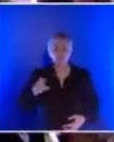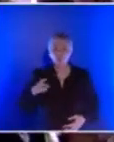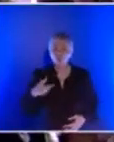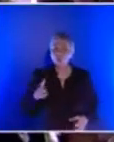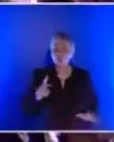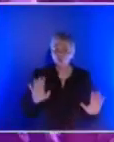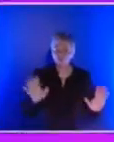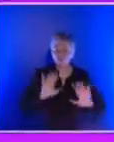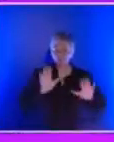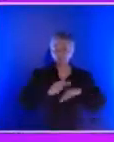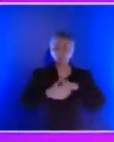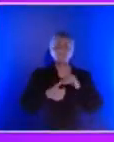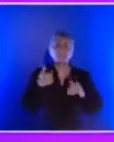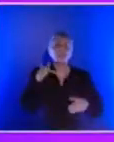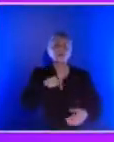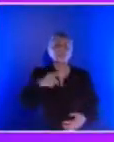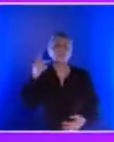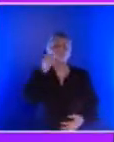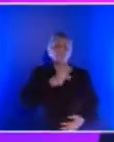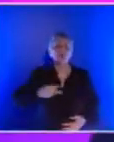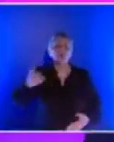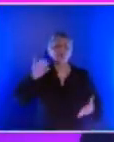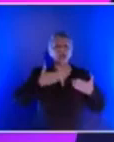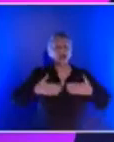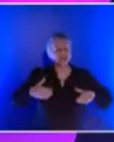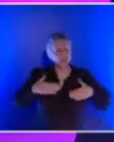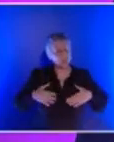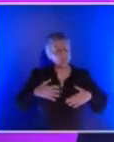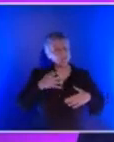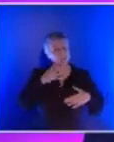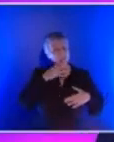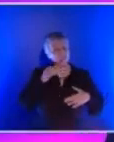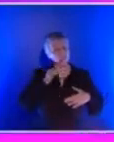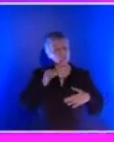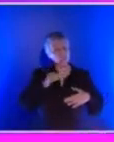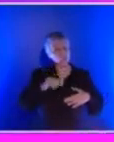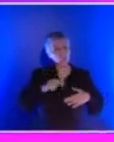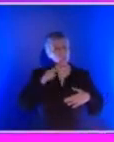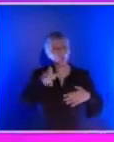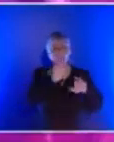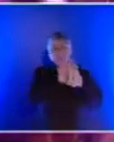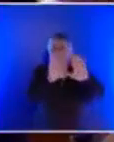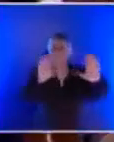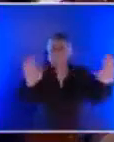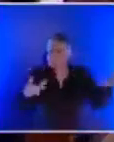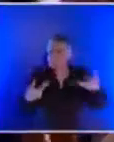θέλουμε να ζήσουμε. Σε αυτή την κοινωνία σας καλούμε στο επόμενο μεγάλο ταξίδι.